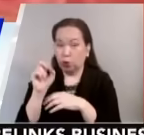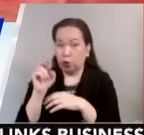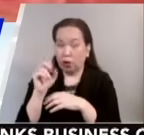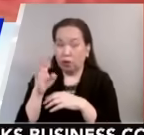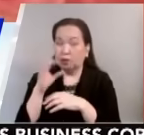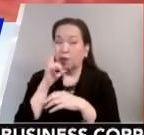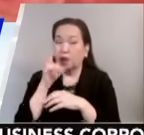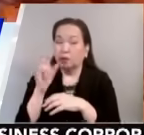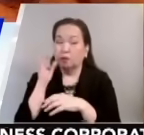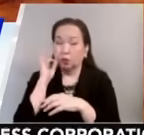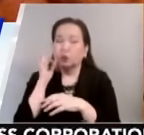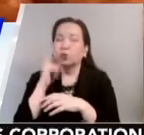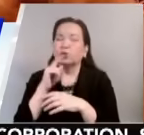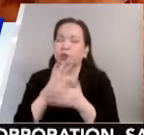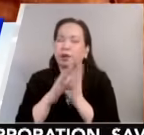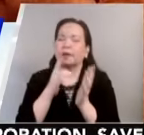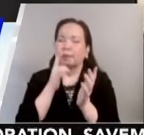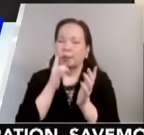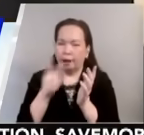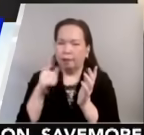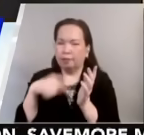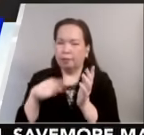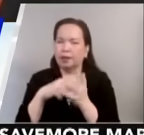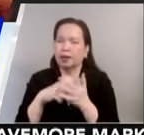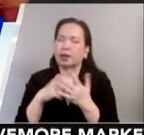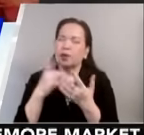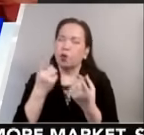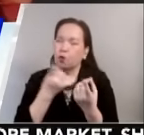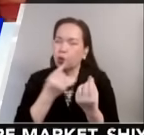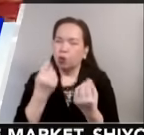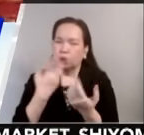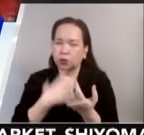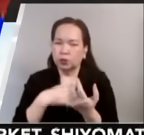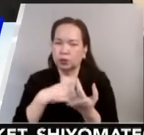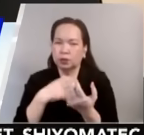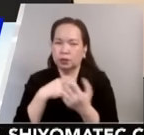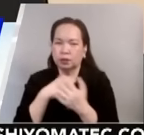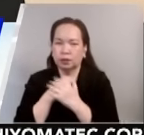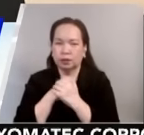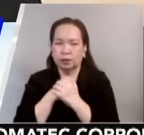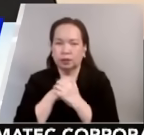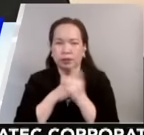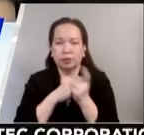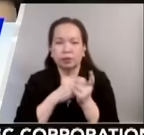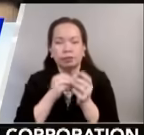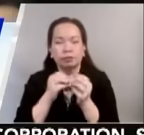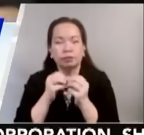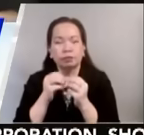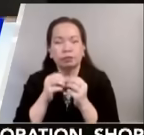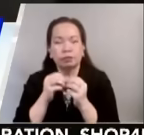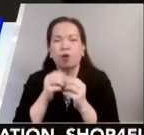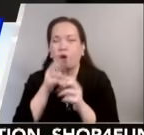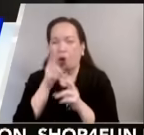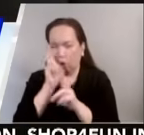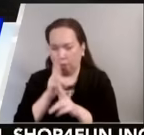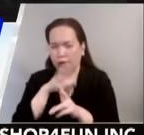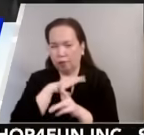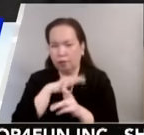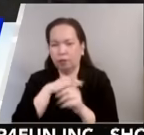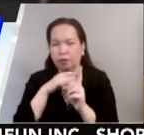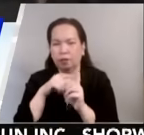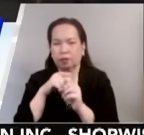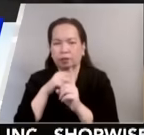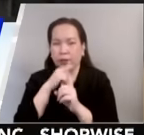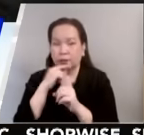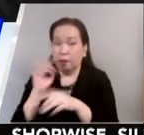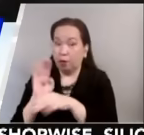mashin para matupad ang mga hinili more to come wow and achievements po money business Syempre lucky